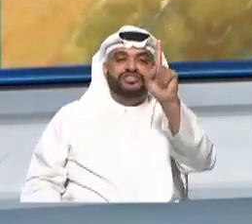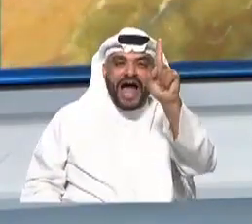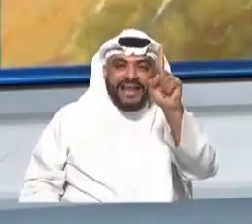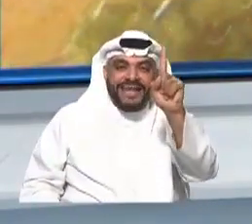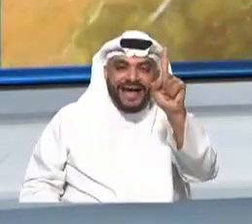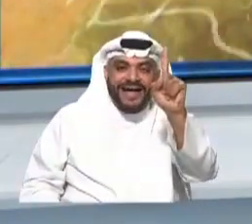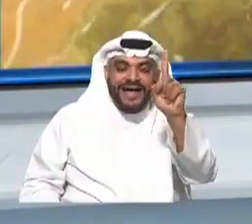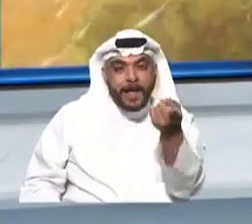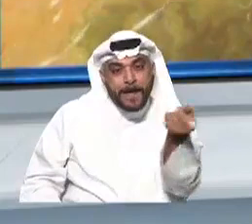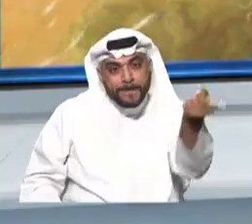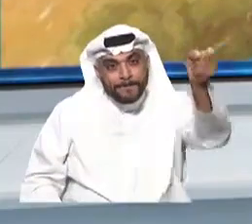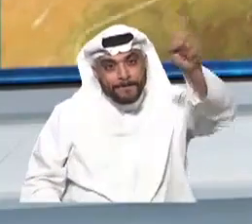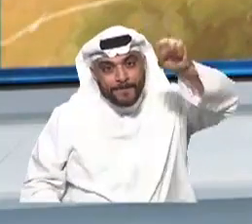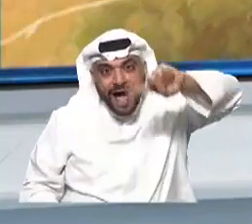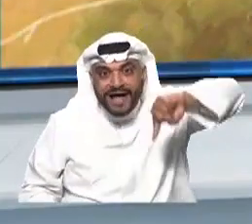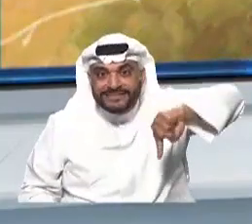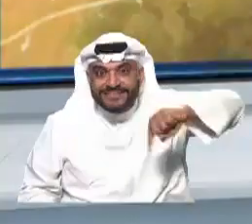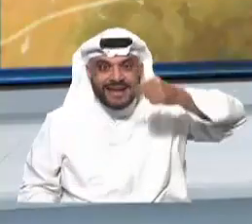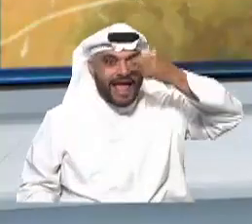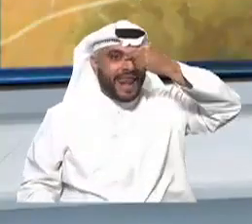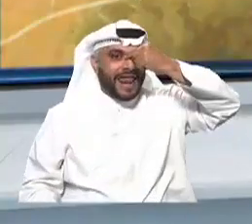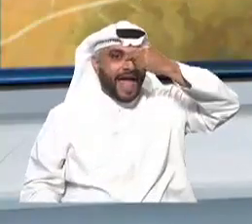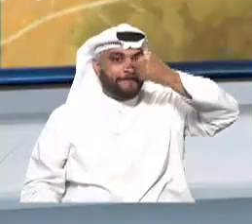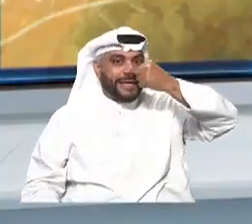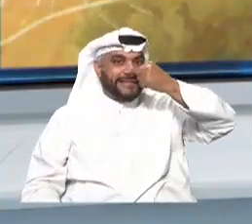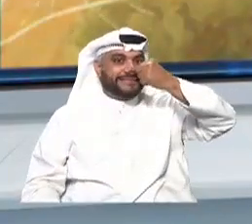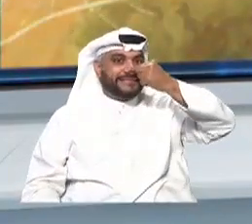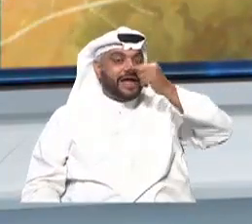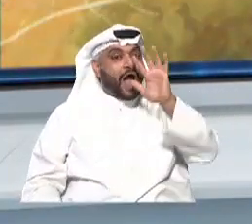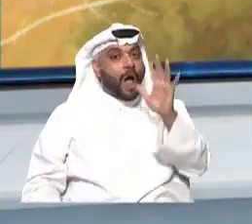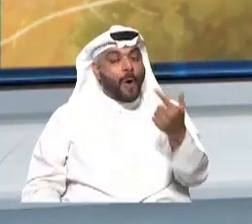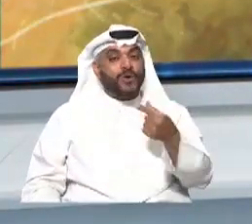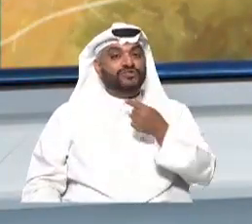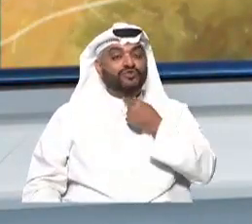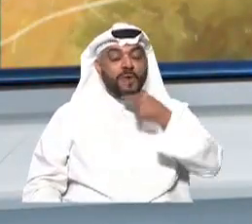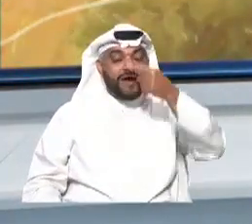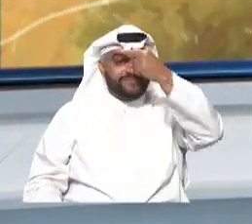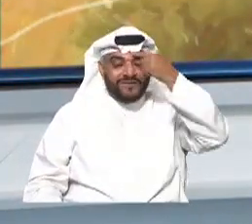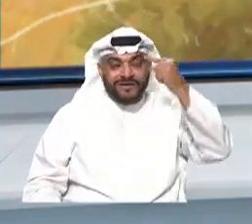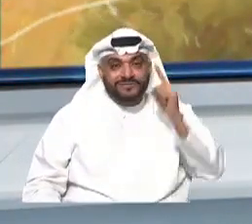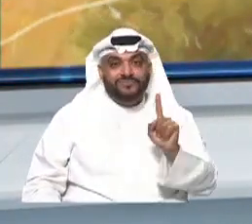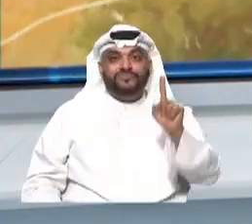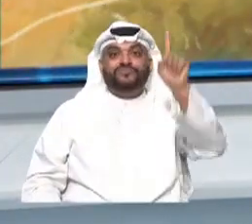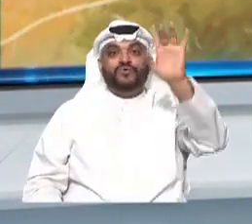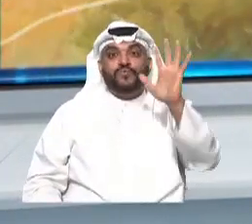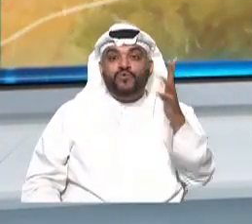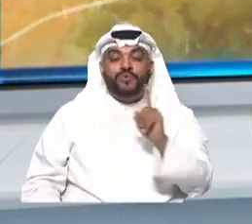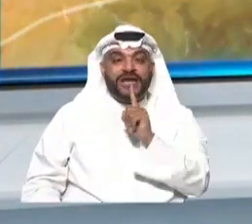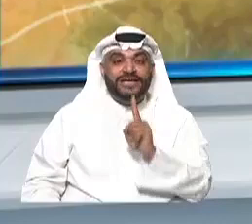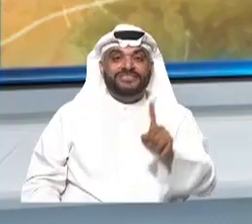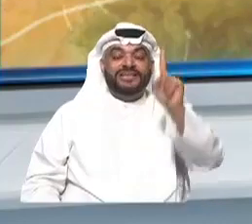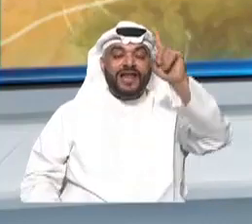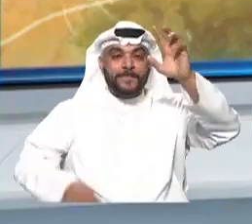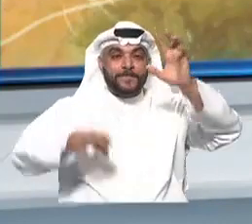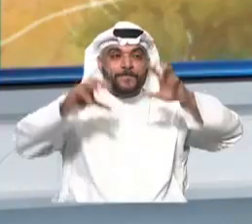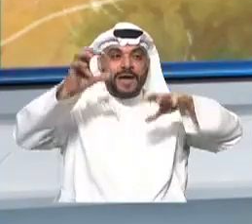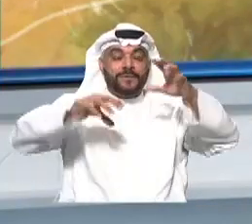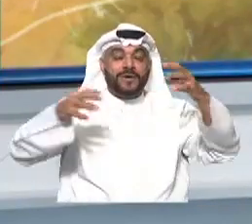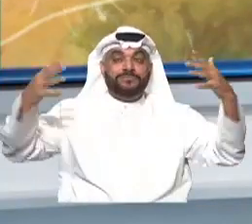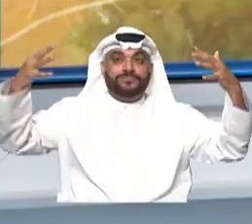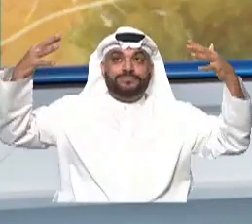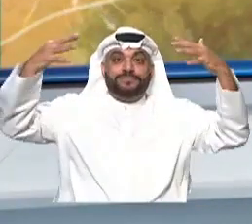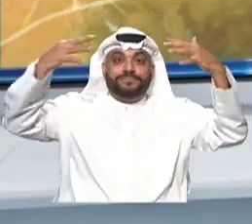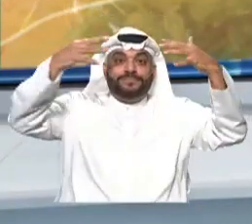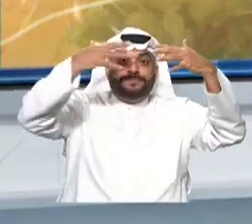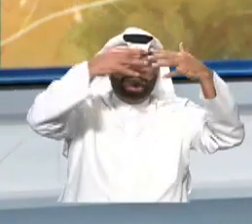تتعرض المنطقة لامتداد منخفض جوي تتحول مع الرياح إلى جنوب شرقية، تظهر معها